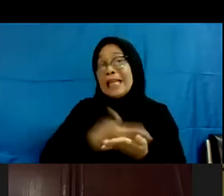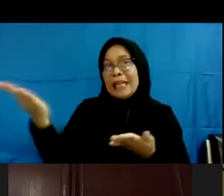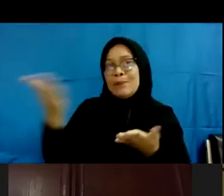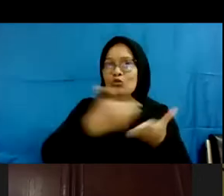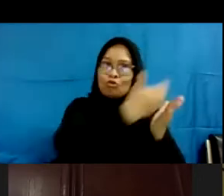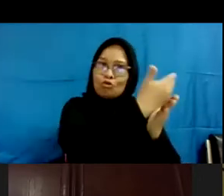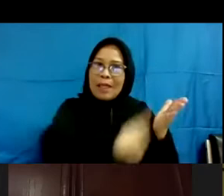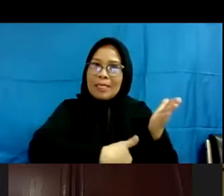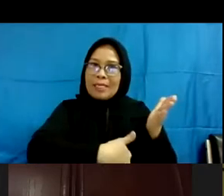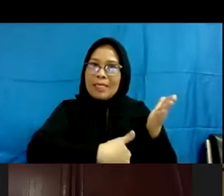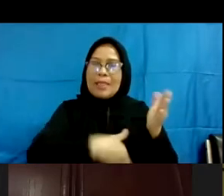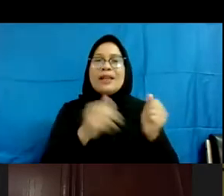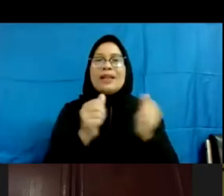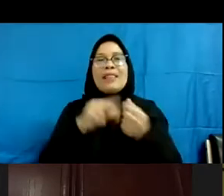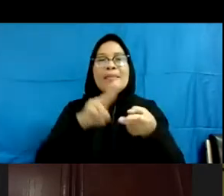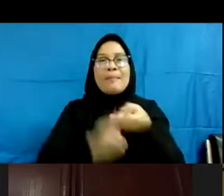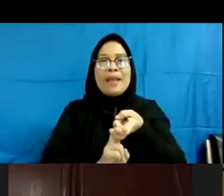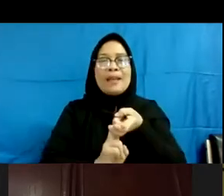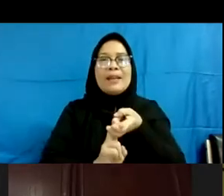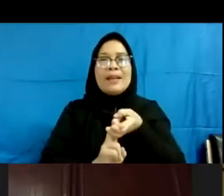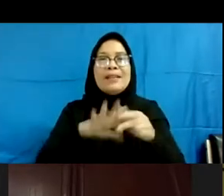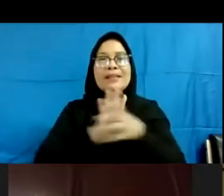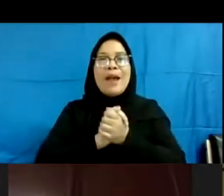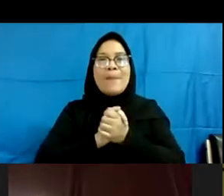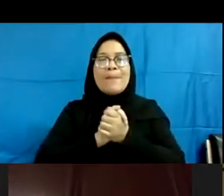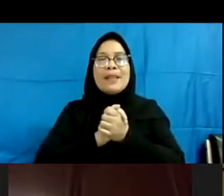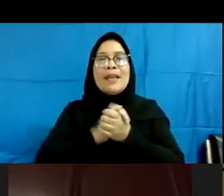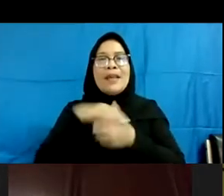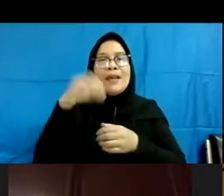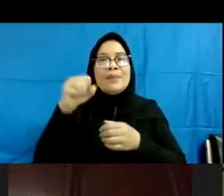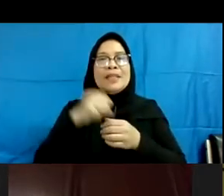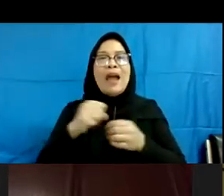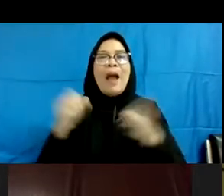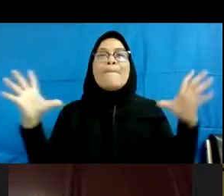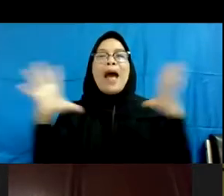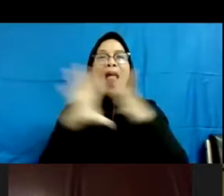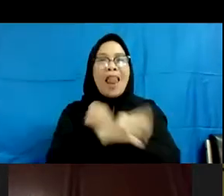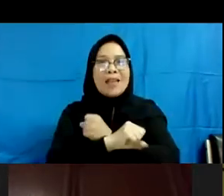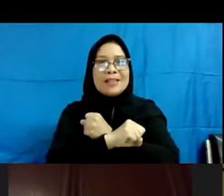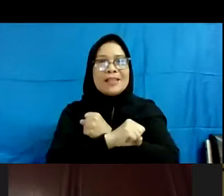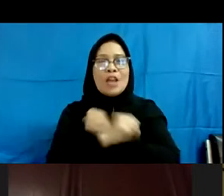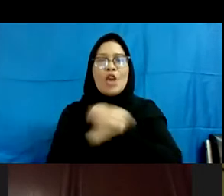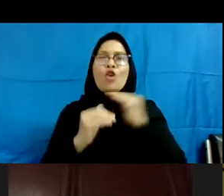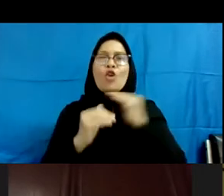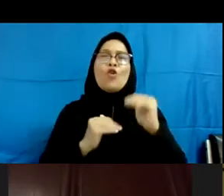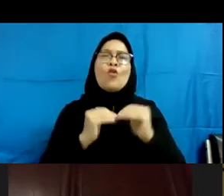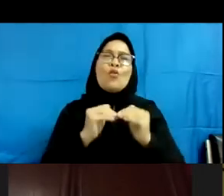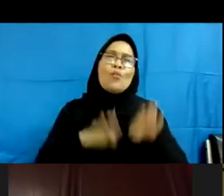ke teman sahabat penanya gitu kan. Nanti temannya bisa baca, bisa bales gitu kan. Itu menarik menurut saya. Itu sih, terima